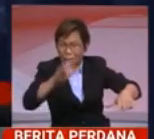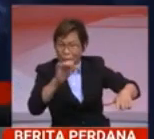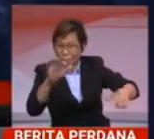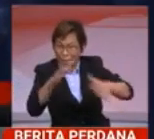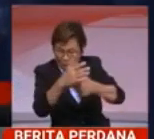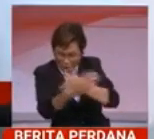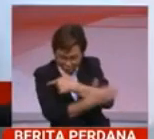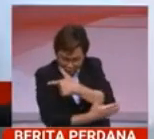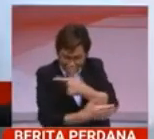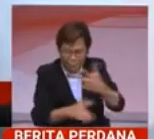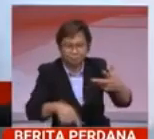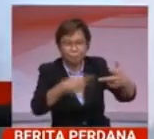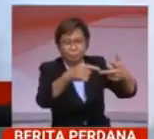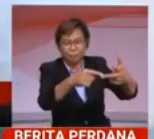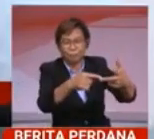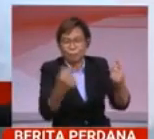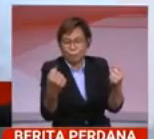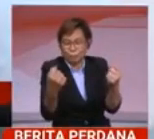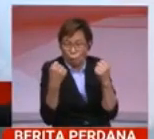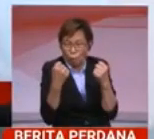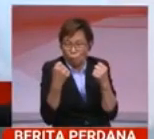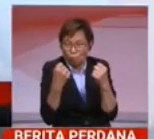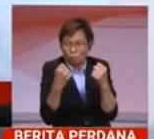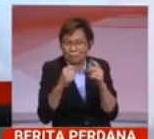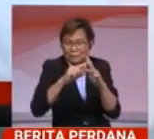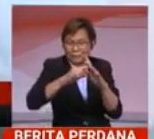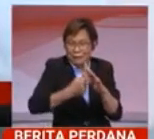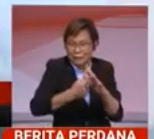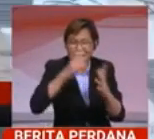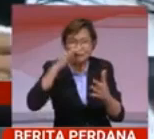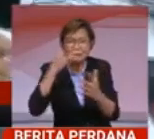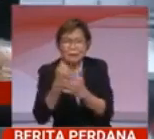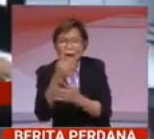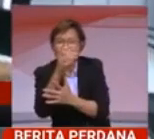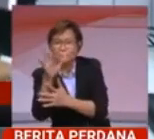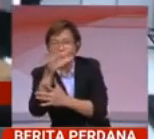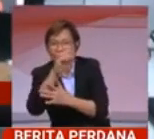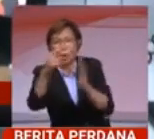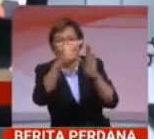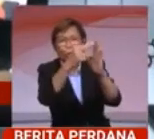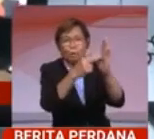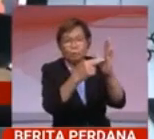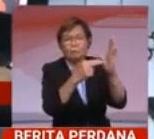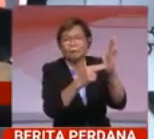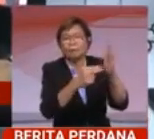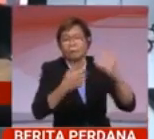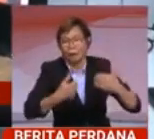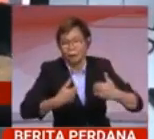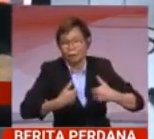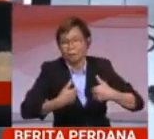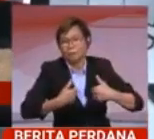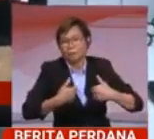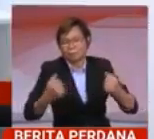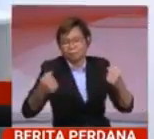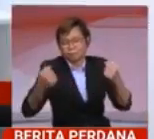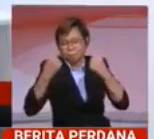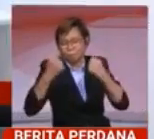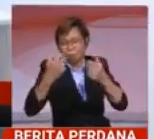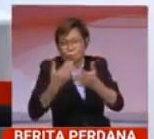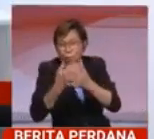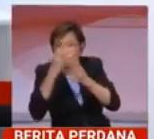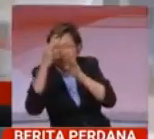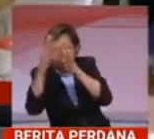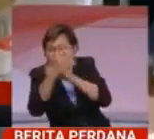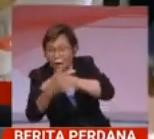siber negara. Seterusnya, memperkukuh penguatkuasaan jenayah siber dan perundangan sedia ada, juga pemerkasaan inovasi